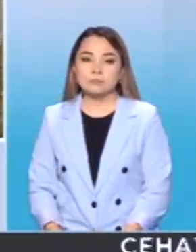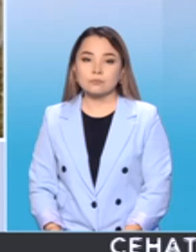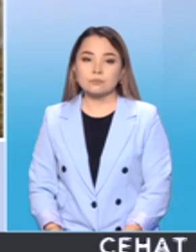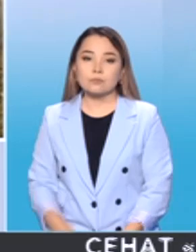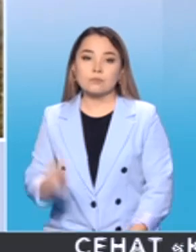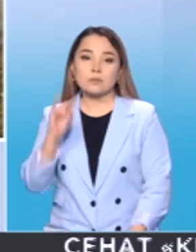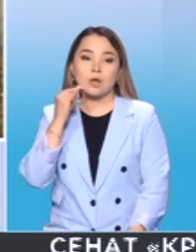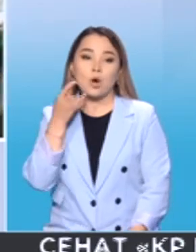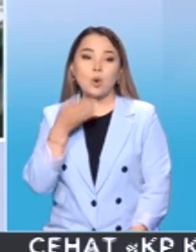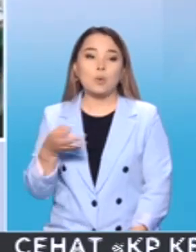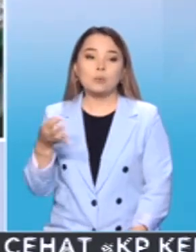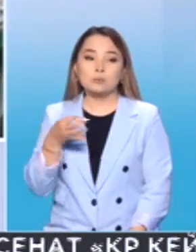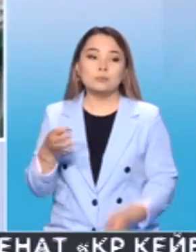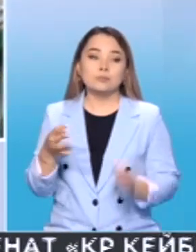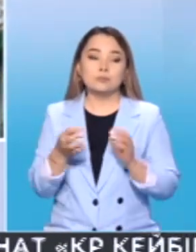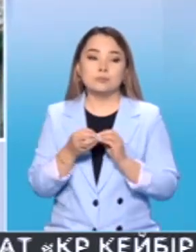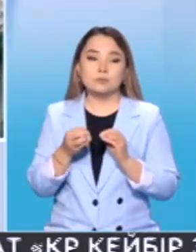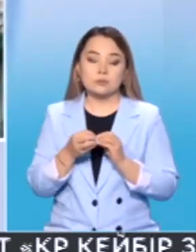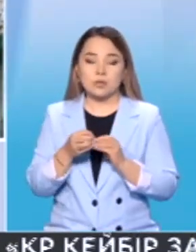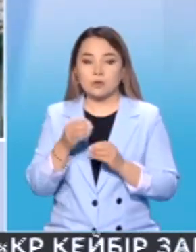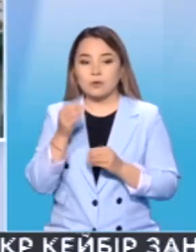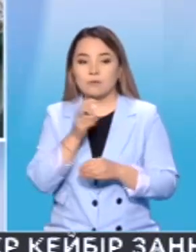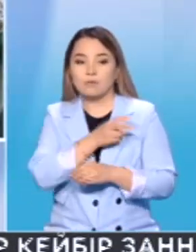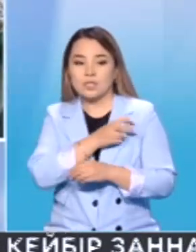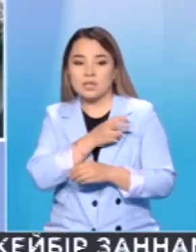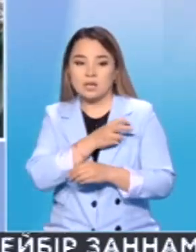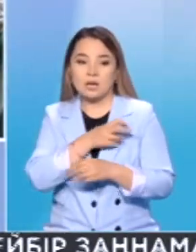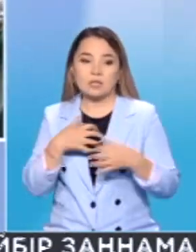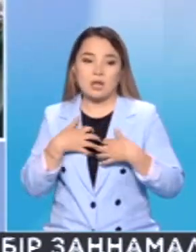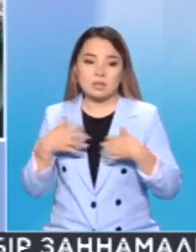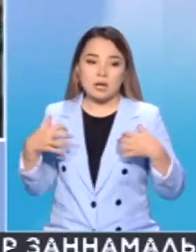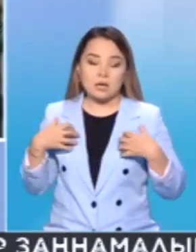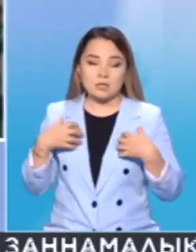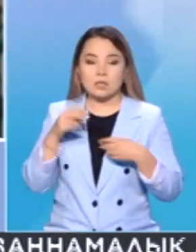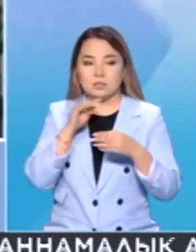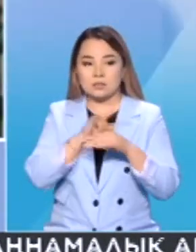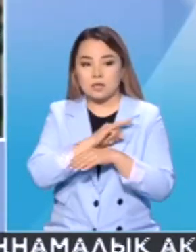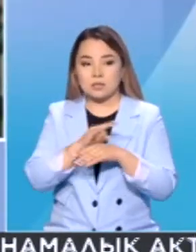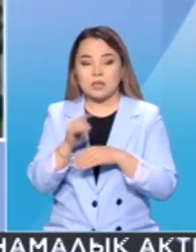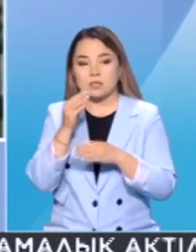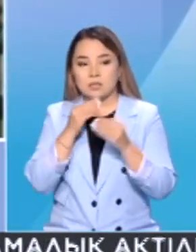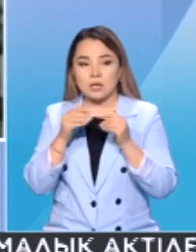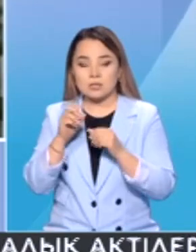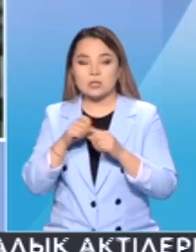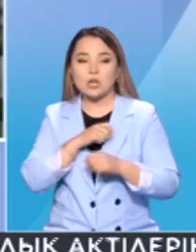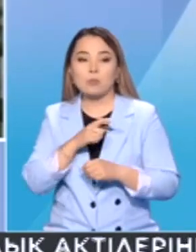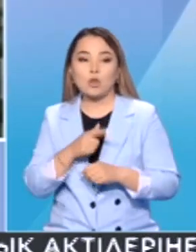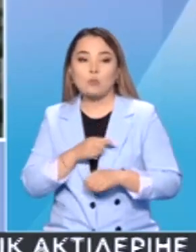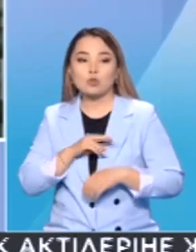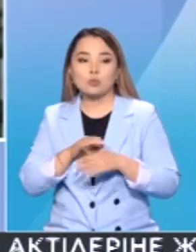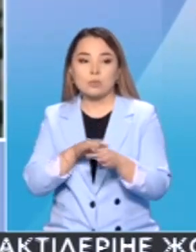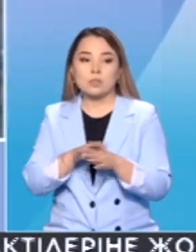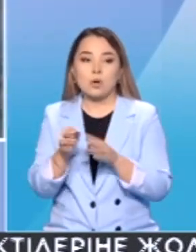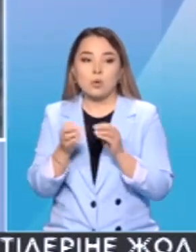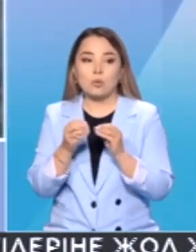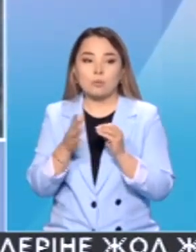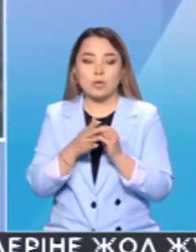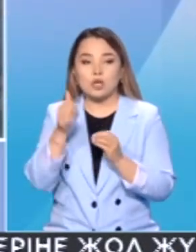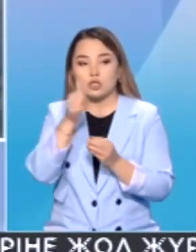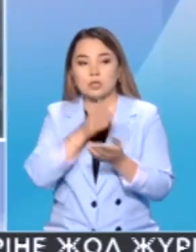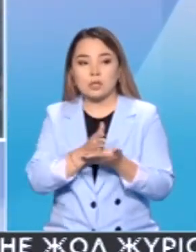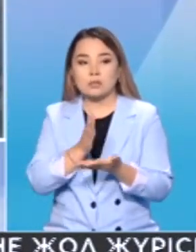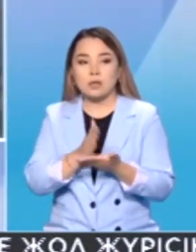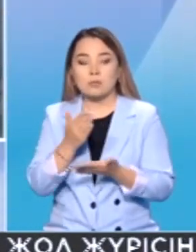Ал Павлодар облысында 10 ветеринар жалған дипломмен жұмыс істеген, кейбірі тіпті осы салада 15 жылға таяу қызмет